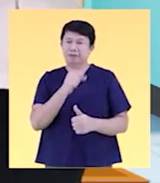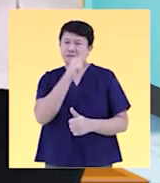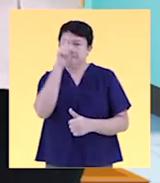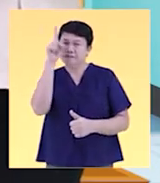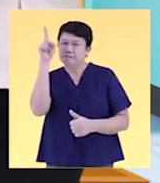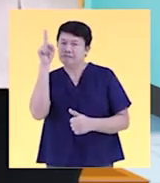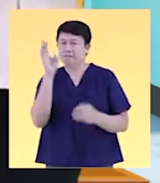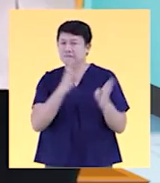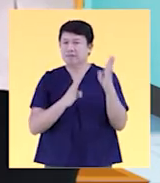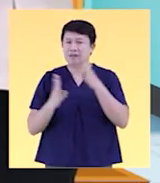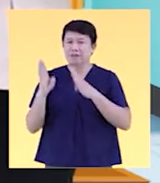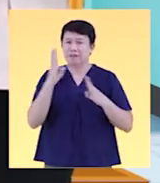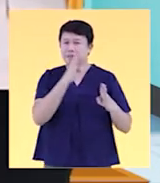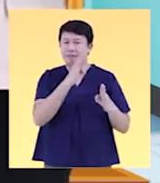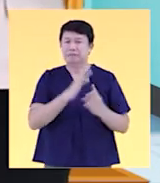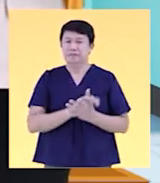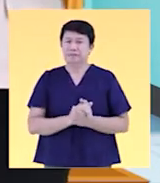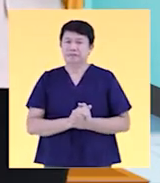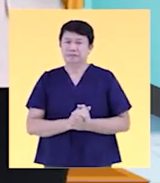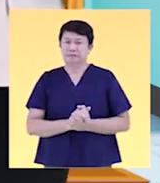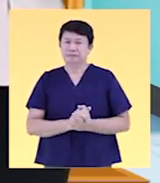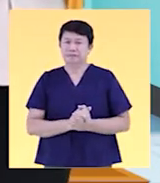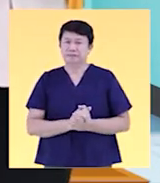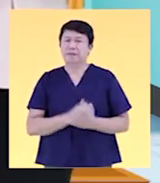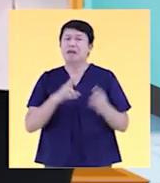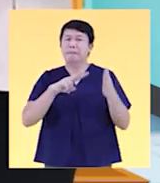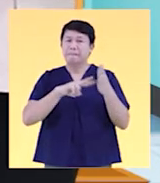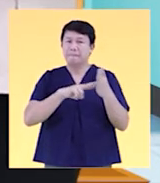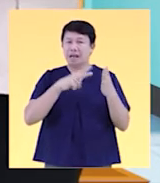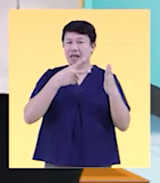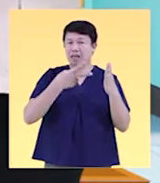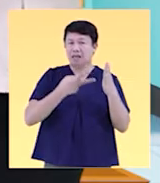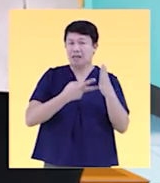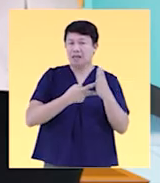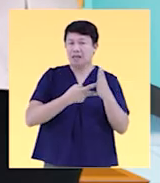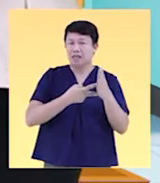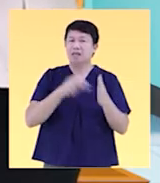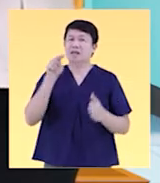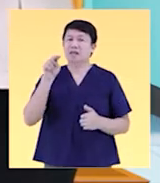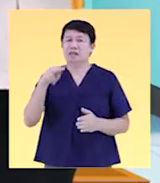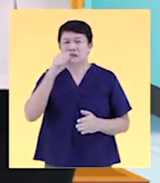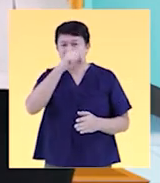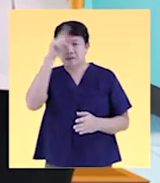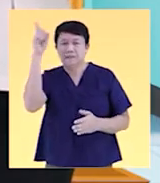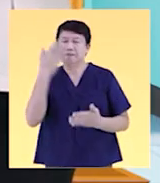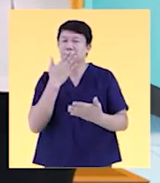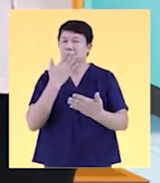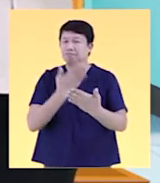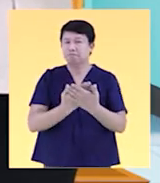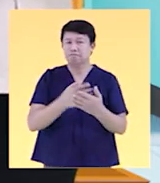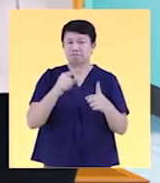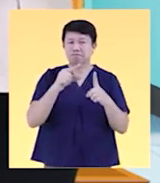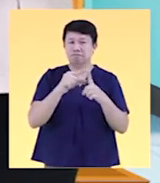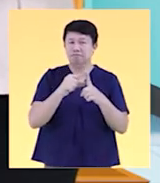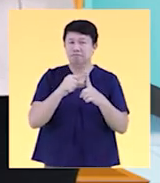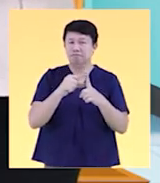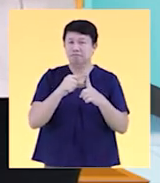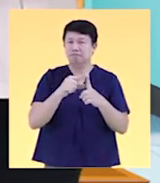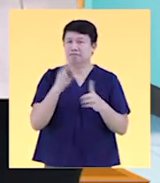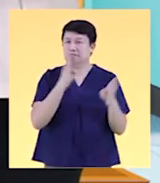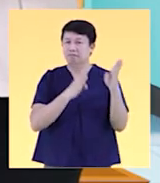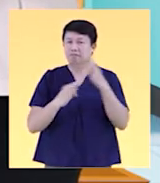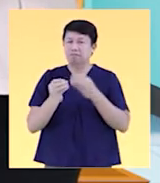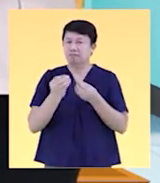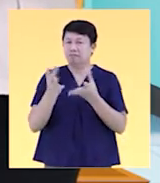Una, understand the problem. Ibig sabihin nito, kailangang intindihing mabuti ang